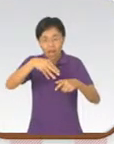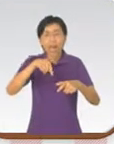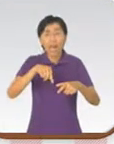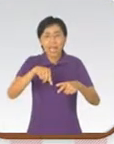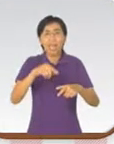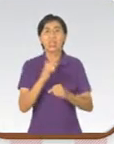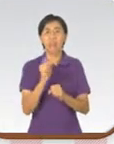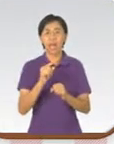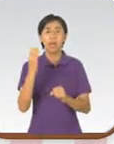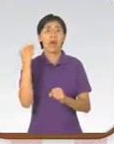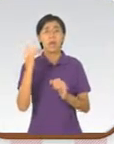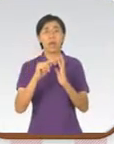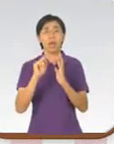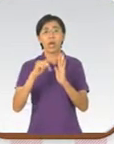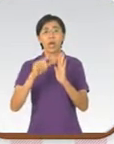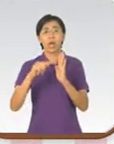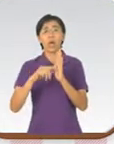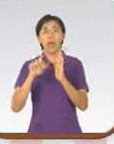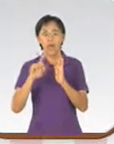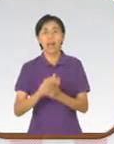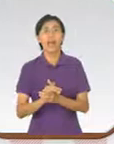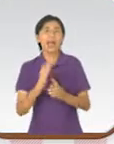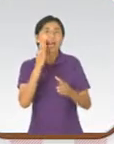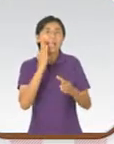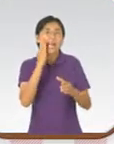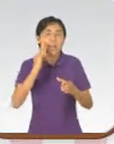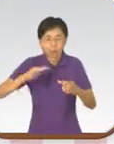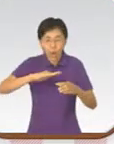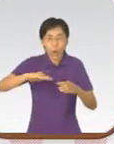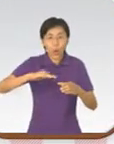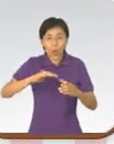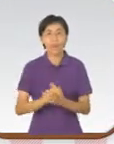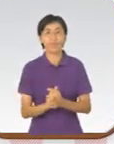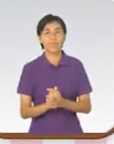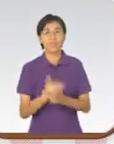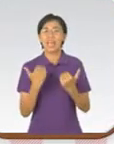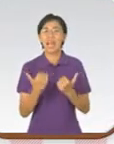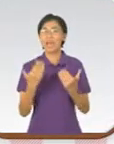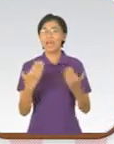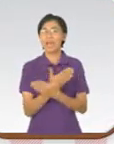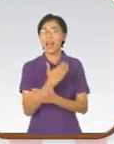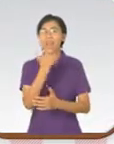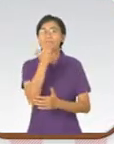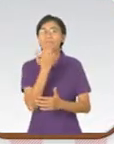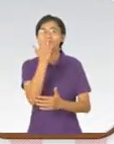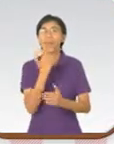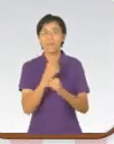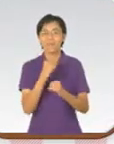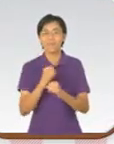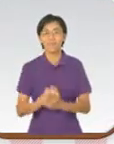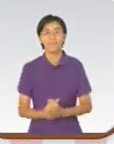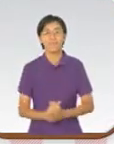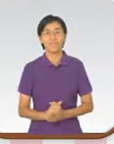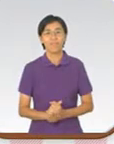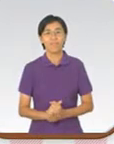ใช้เกาลัดครีมและโรยข้างหน้าเราใช้เผือกครีม ประยุกต์ให้เป็นแบบไทยๆนะครับ คือใช้เผือกนั่นเองถ้